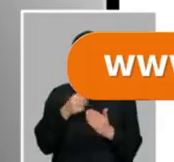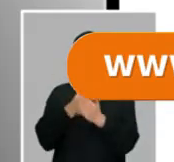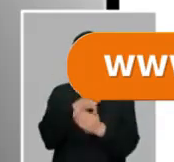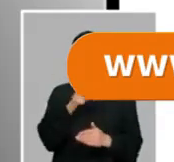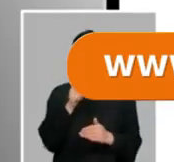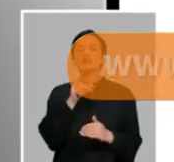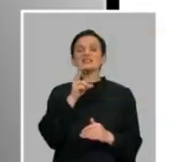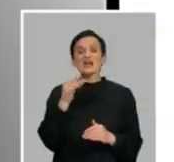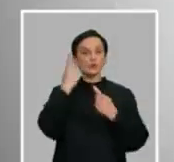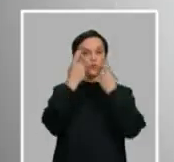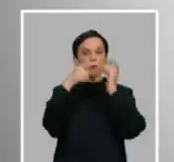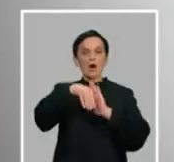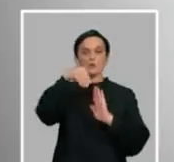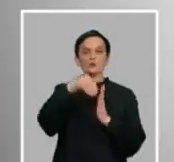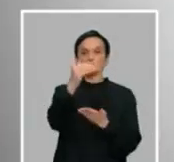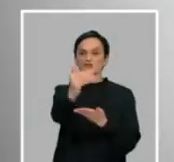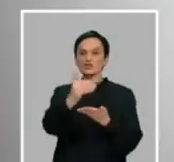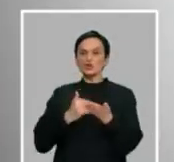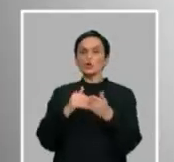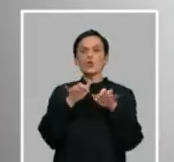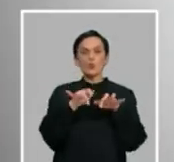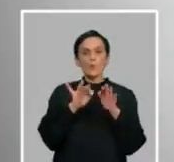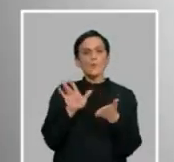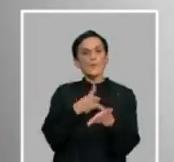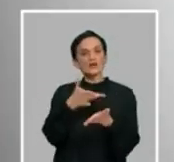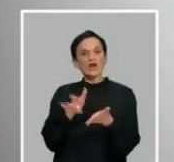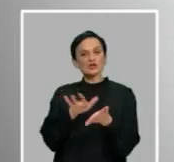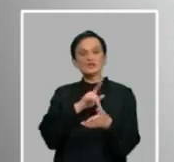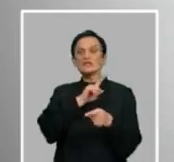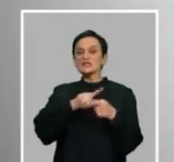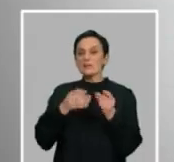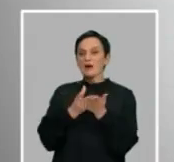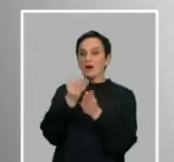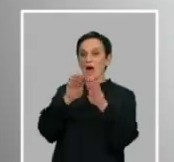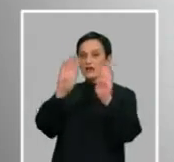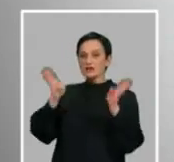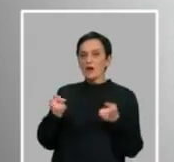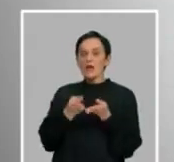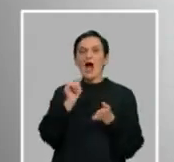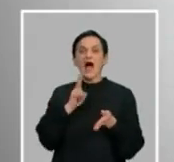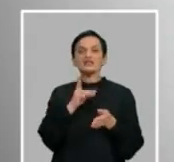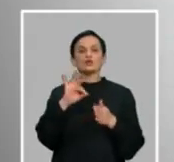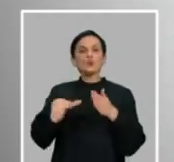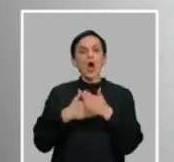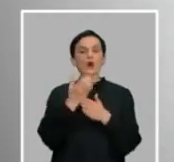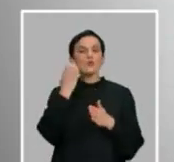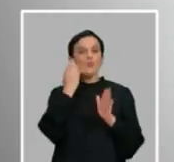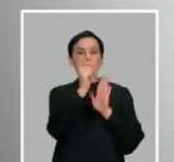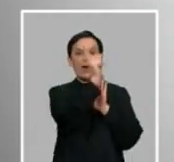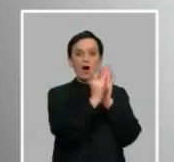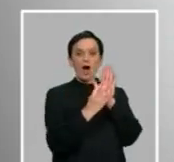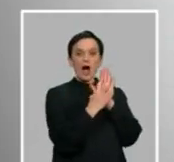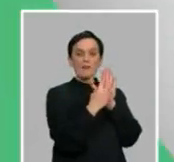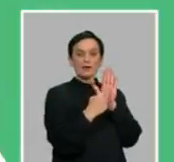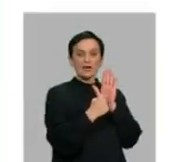წინასწარ, იმიტომ რომ რა ვიცი, სულ ვიღებდით მონაწილეობას თქვათ და პრობლემა არ შექმნია და არ გადავამოწმოთ, მაგრამ მივედით თქვათ უბანზე და აღმოჩნდა,